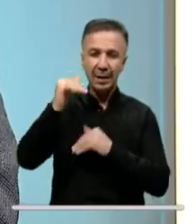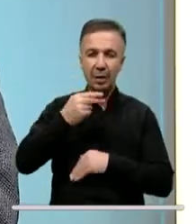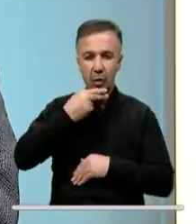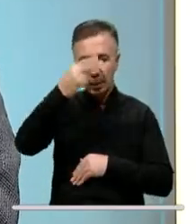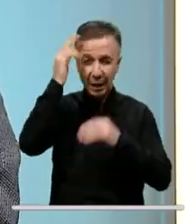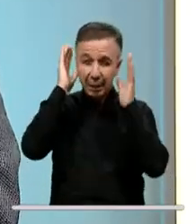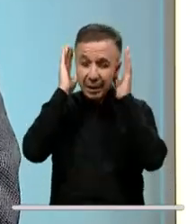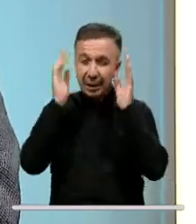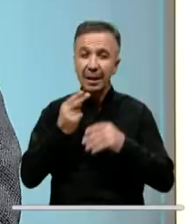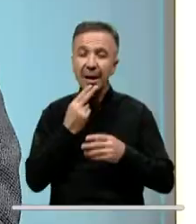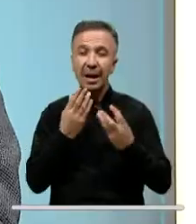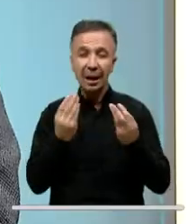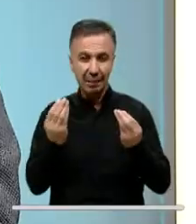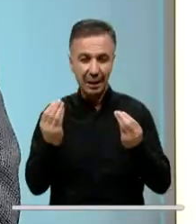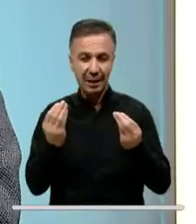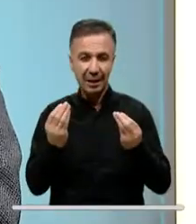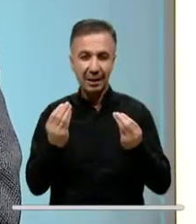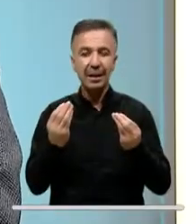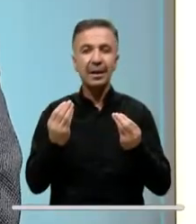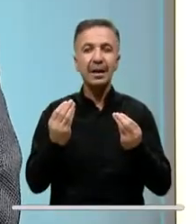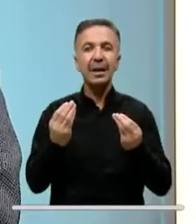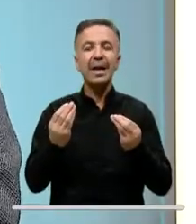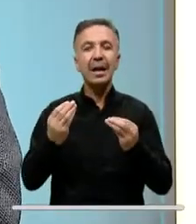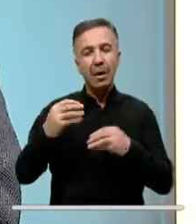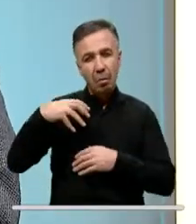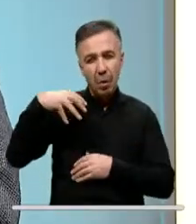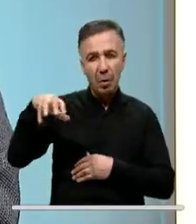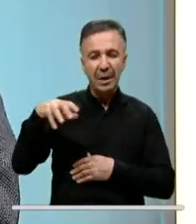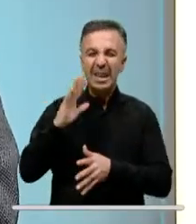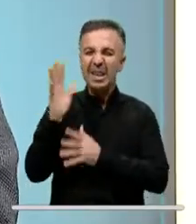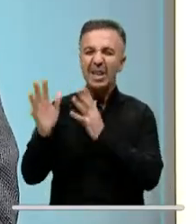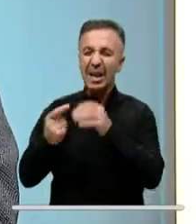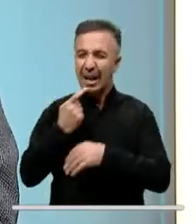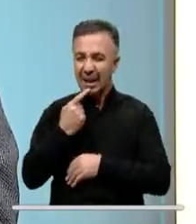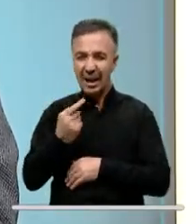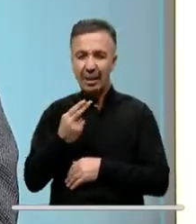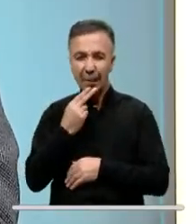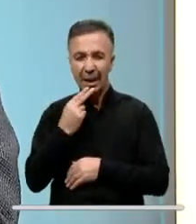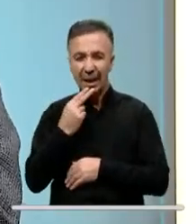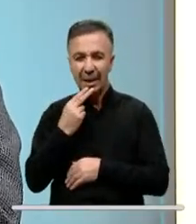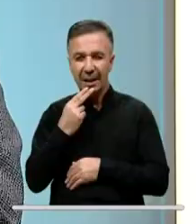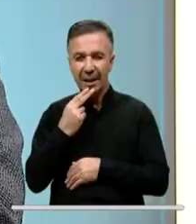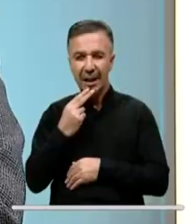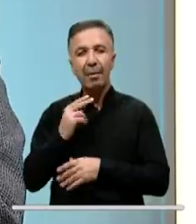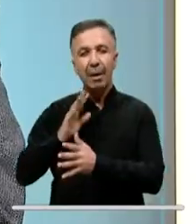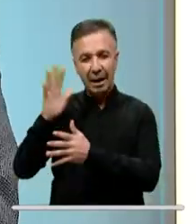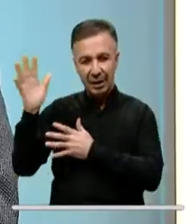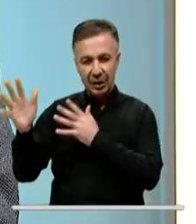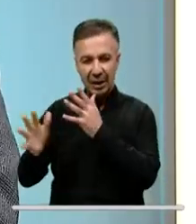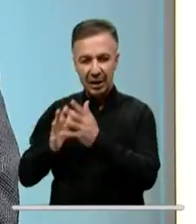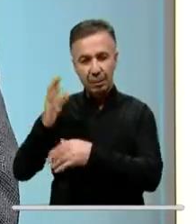kılan hanımefendilerin bölümünde de işaret diliyle tercüme yapılıyor